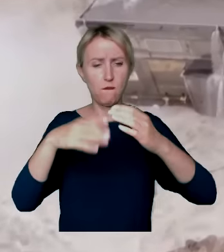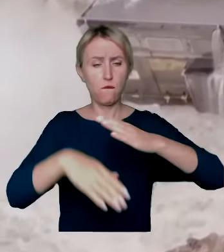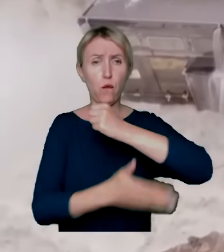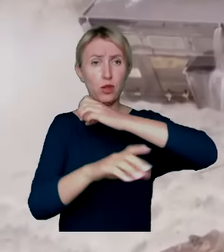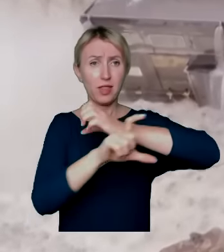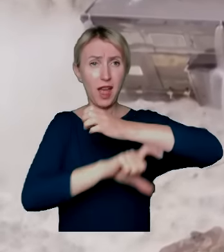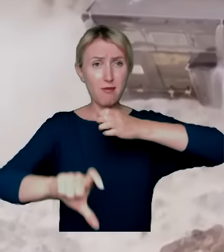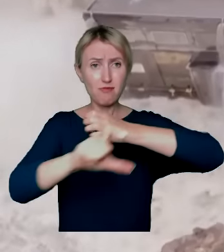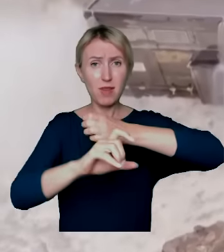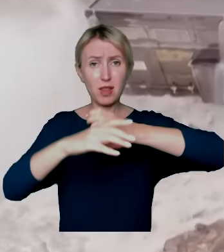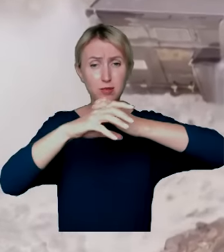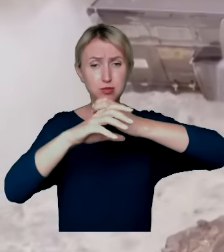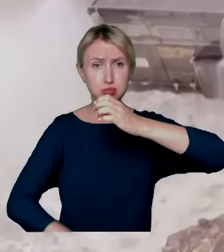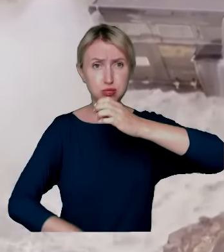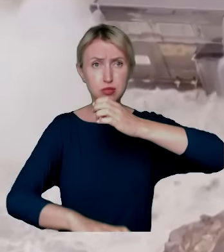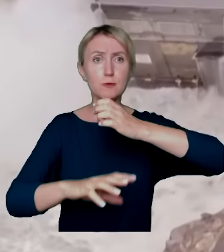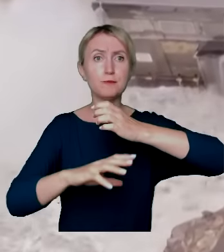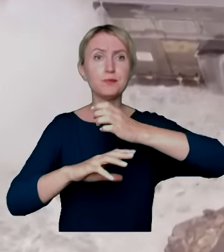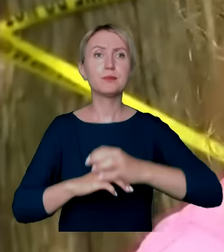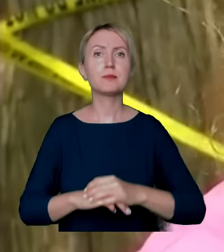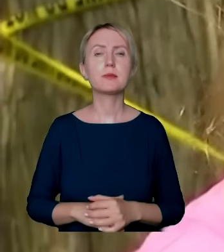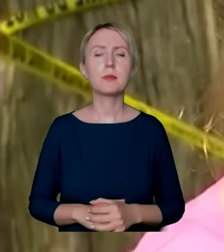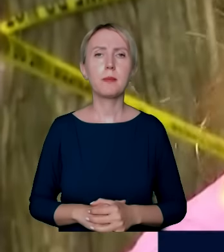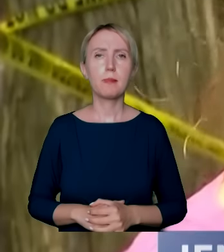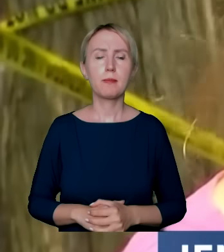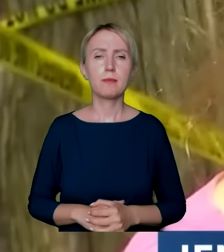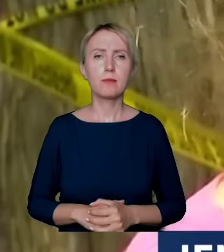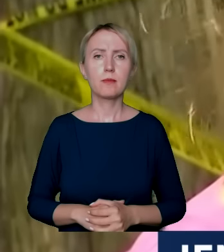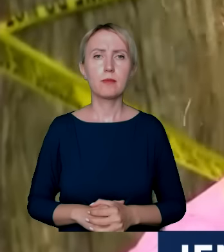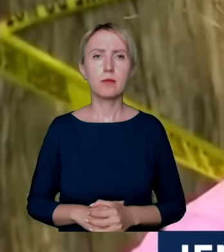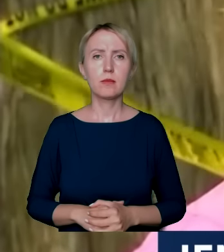niebezpiecznie bliski przewrócenia się do wód powodziowych.